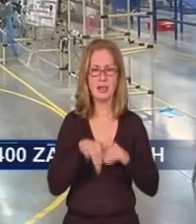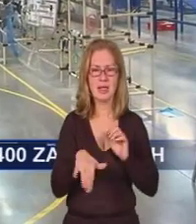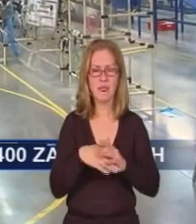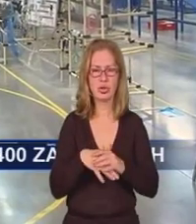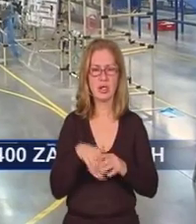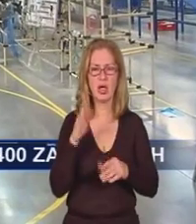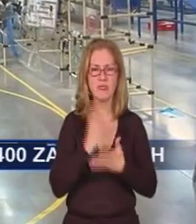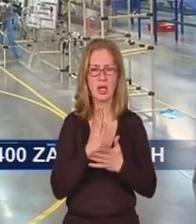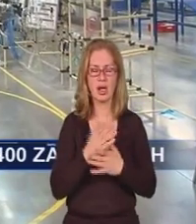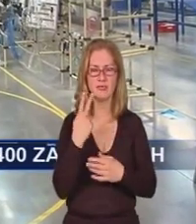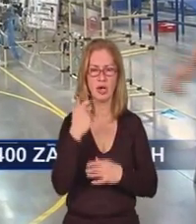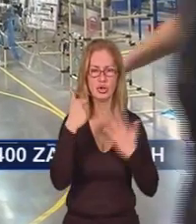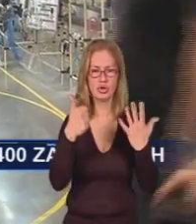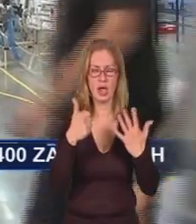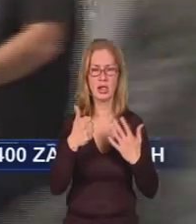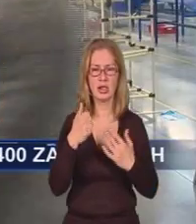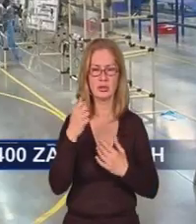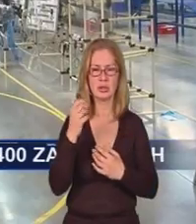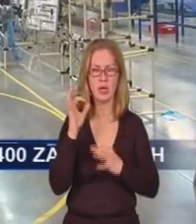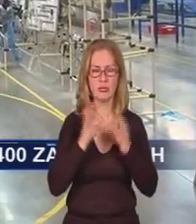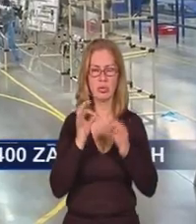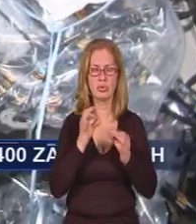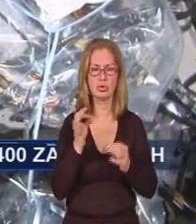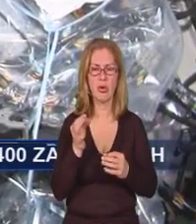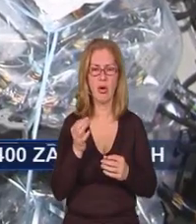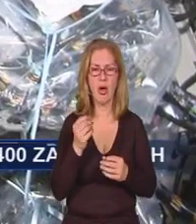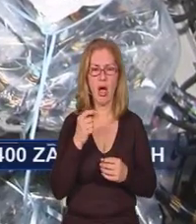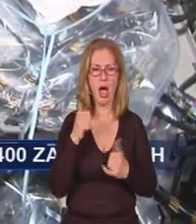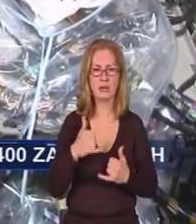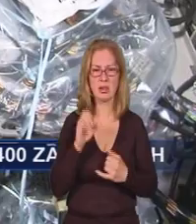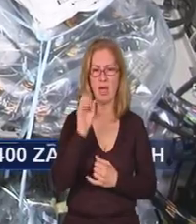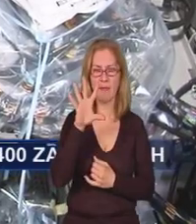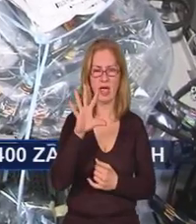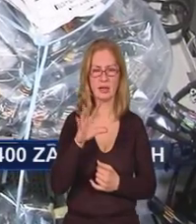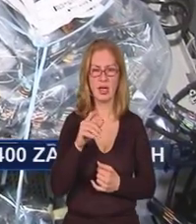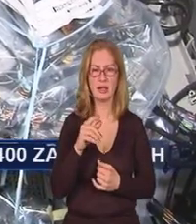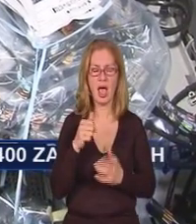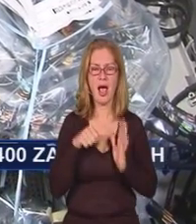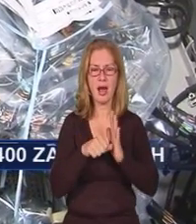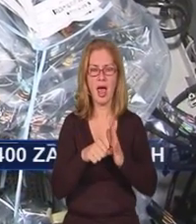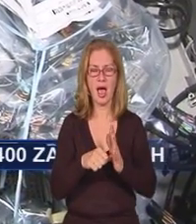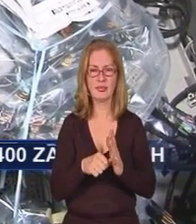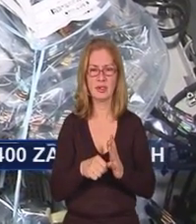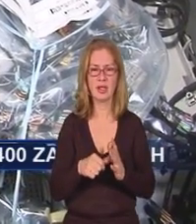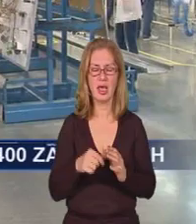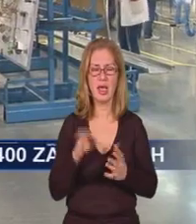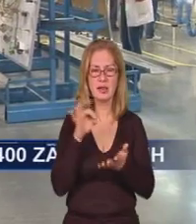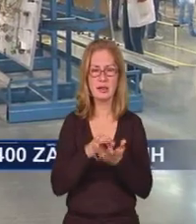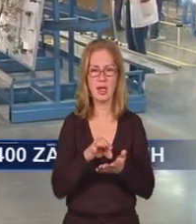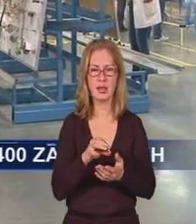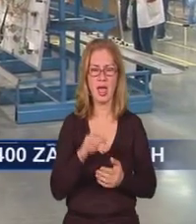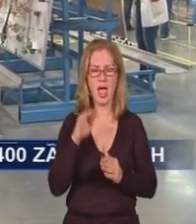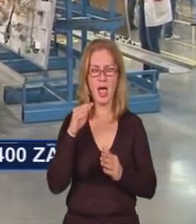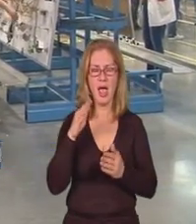bila 26%, dok je danas ona na nivou oko 15%, mada, kako je rekao, glavni cilj je pad nezaposlenosti